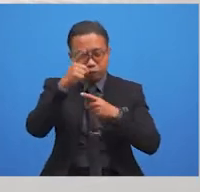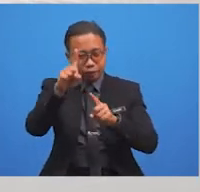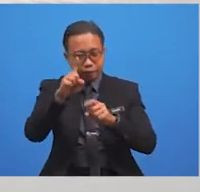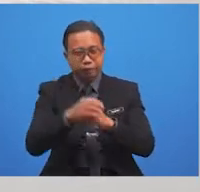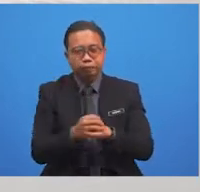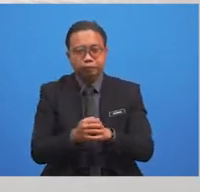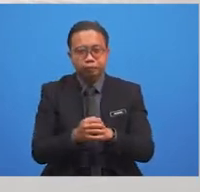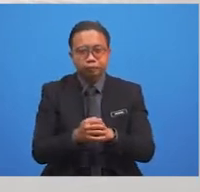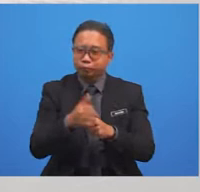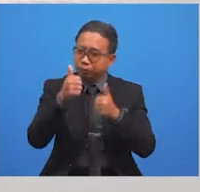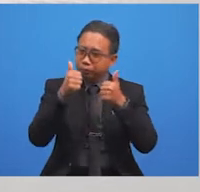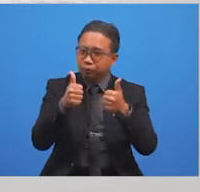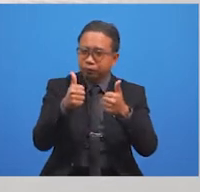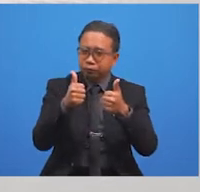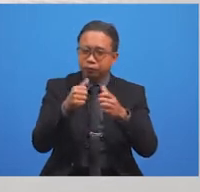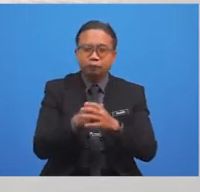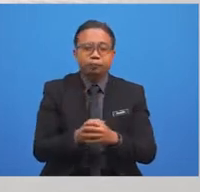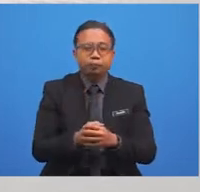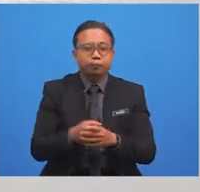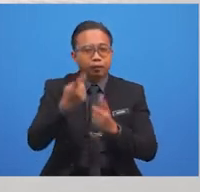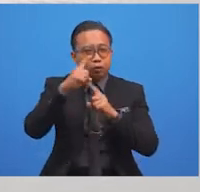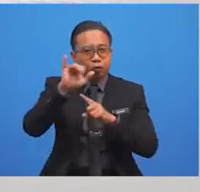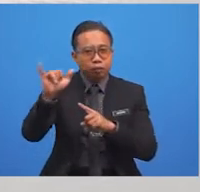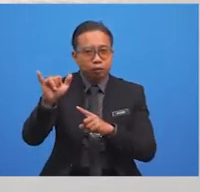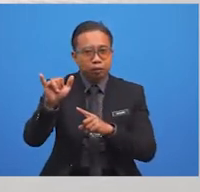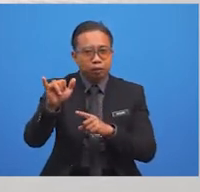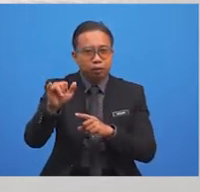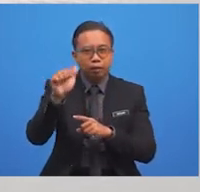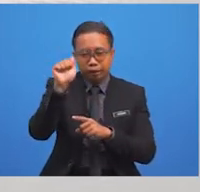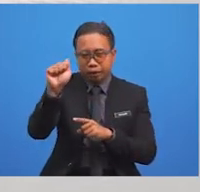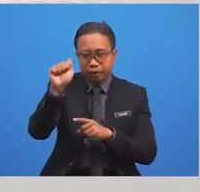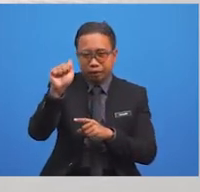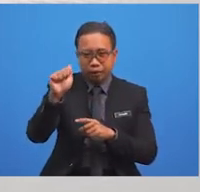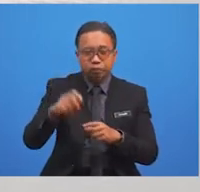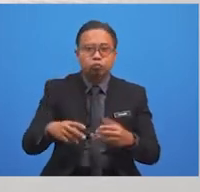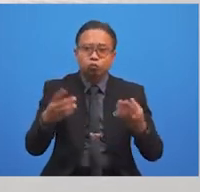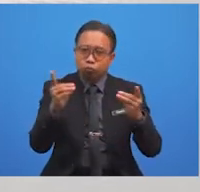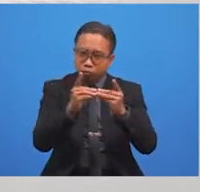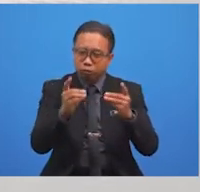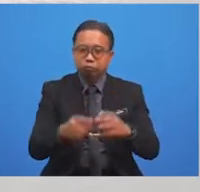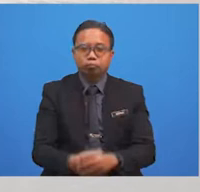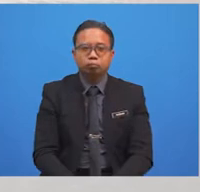jawapannya? Bagus, murid-murid. Jawapannya A, berinteraksi.